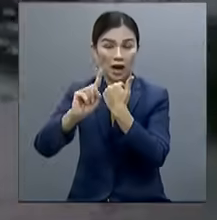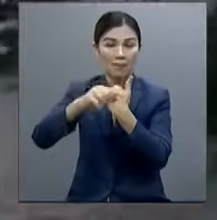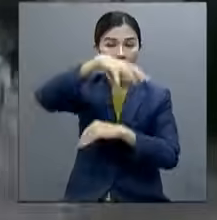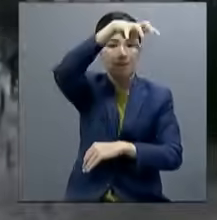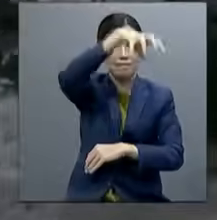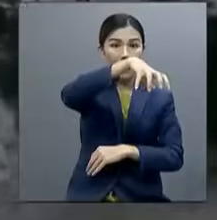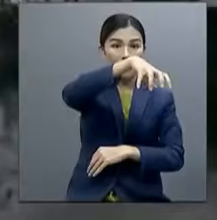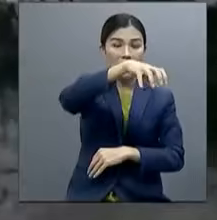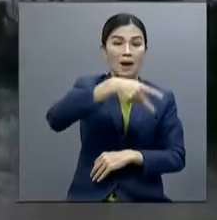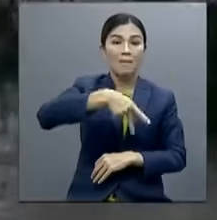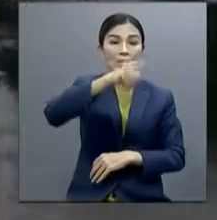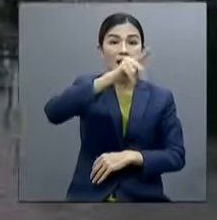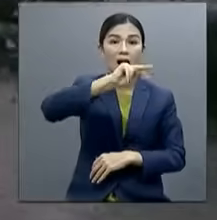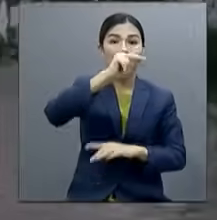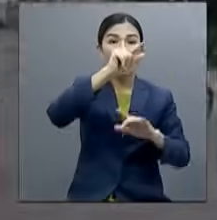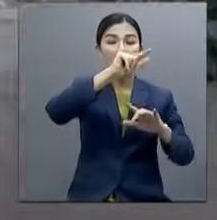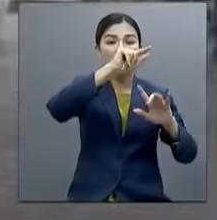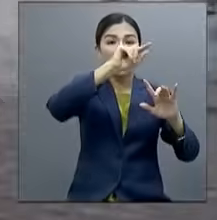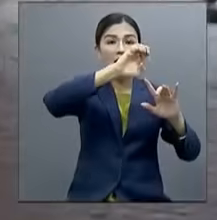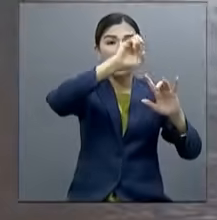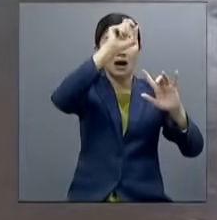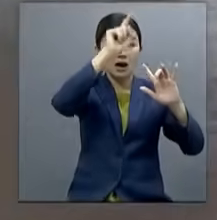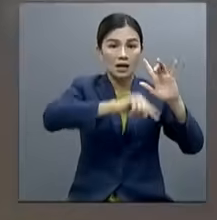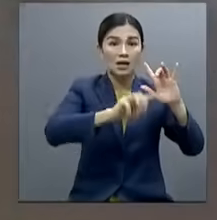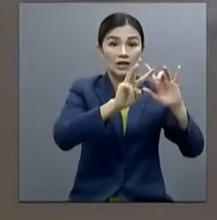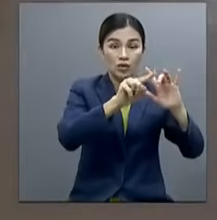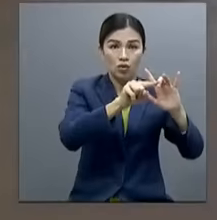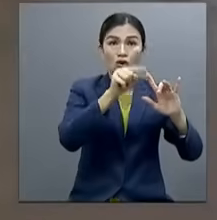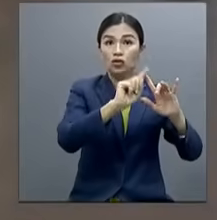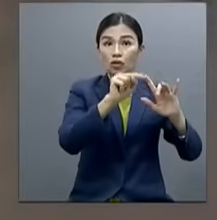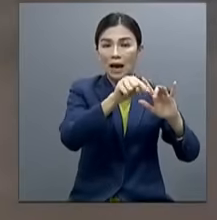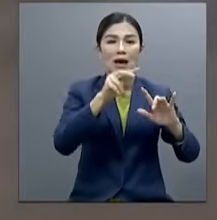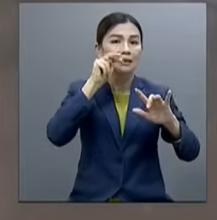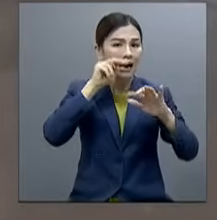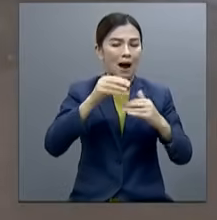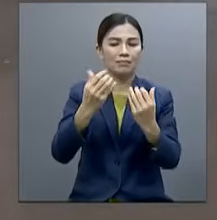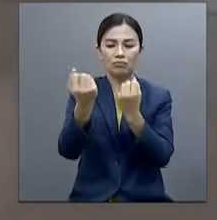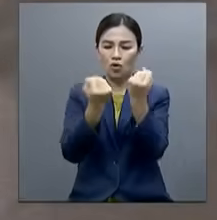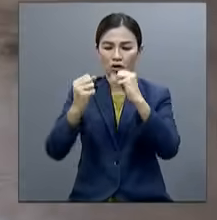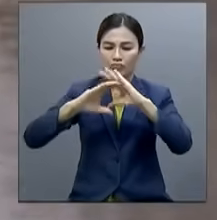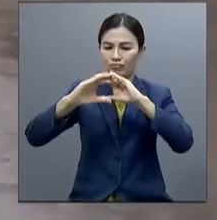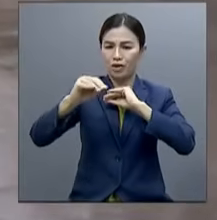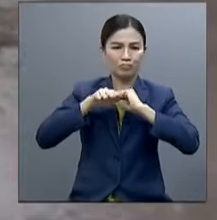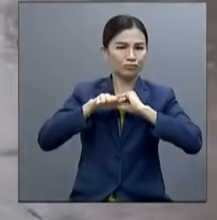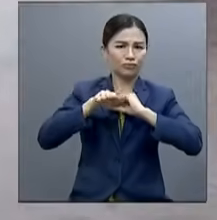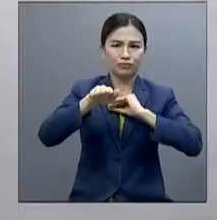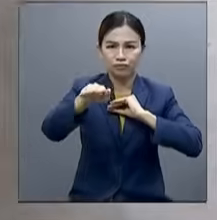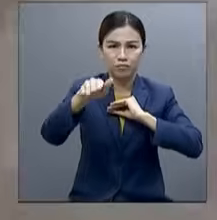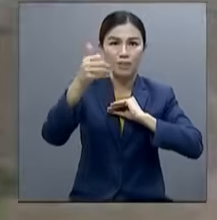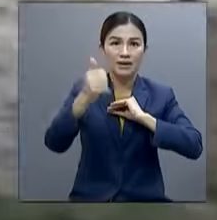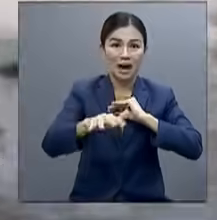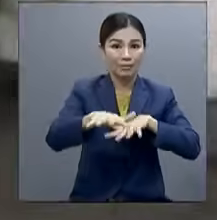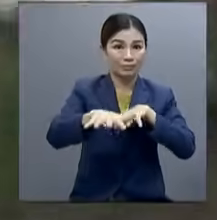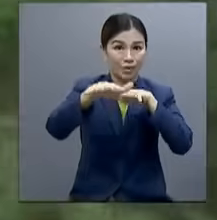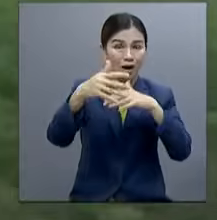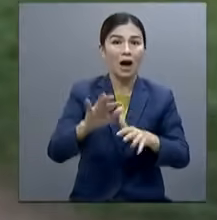างิ้วและบริเวณบวกขอนตำบลแม่เจดีใหม่ซึ่งขณะนี้รถเล็กไม่สามารถสัญจรผ่านได้นะคะควรใ